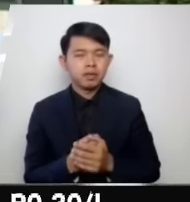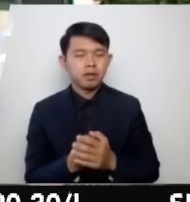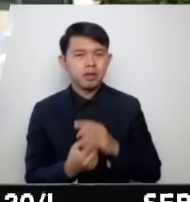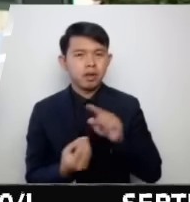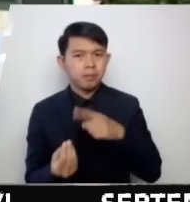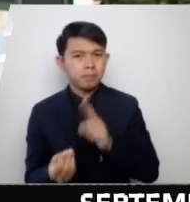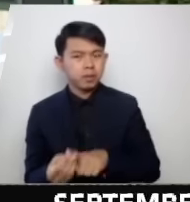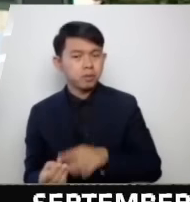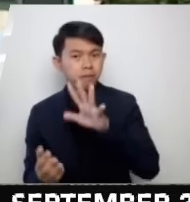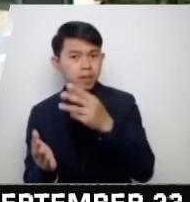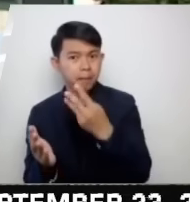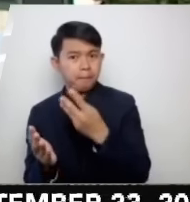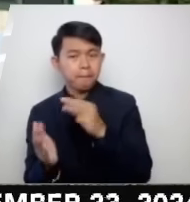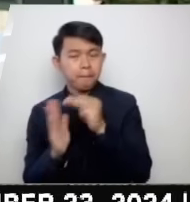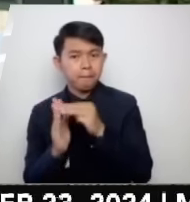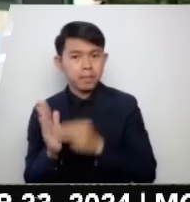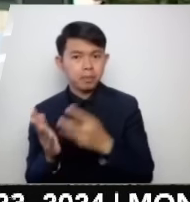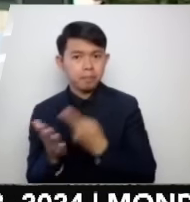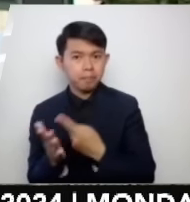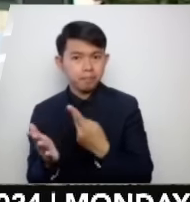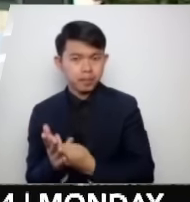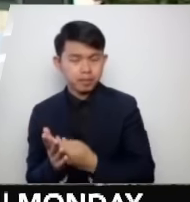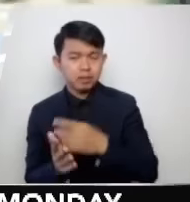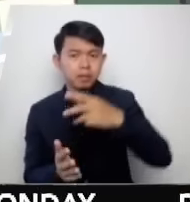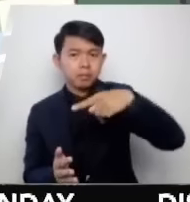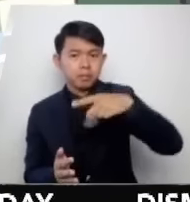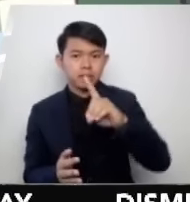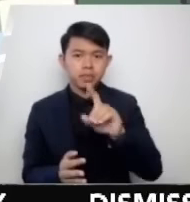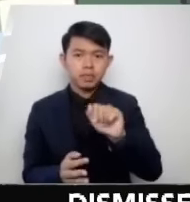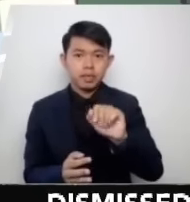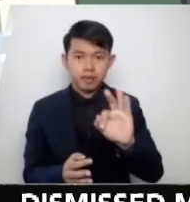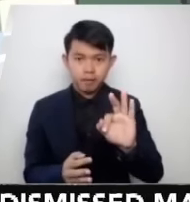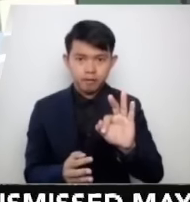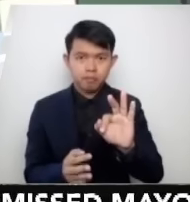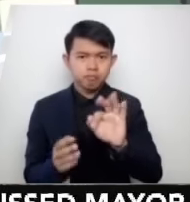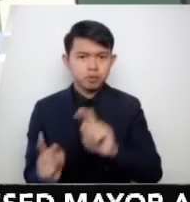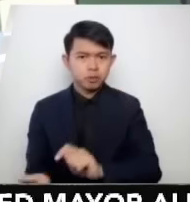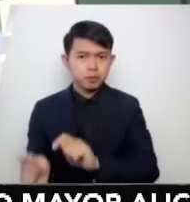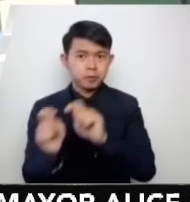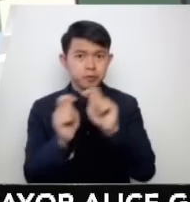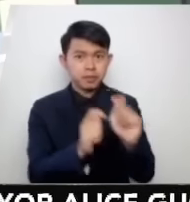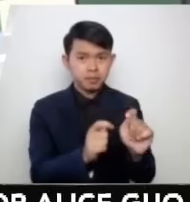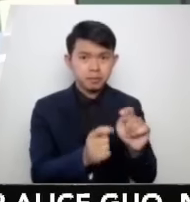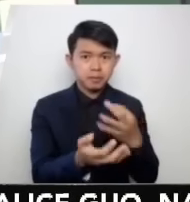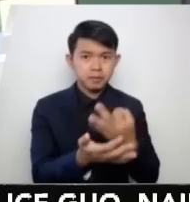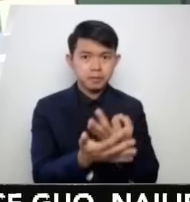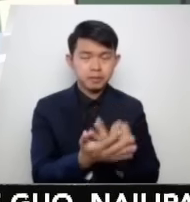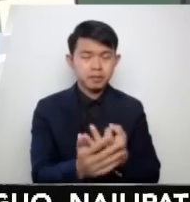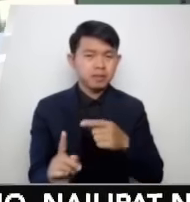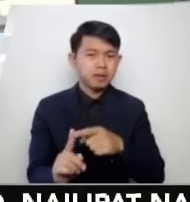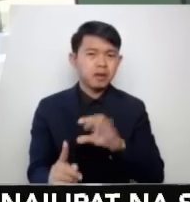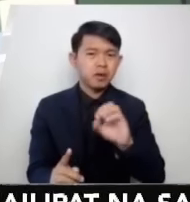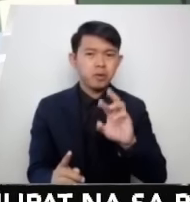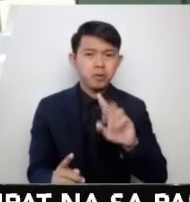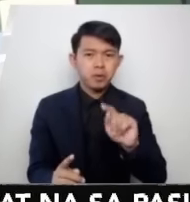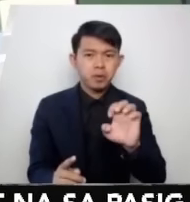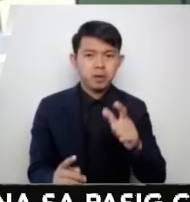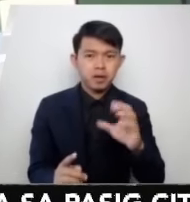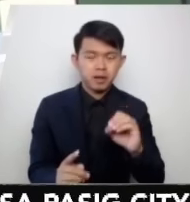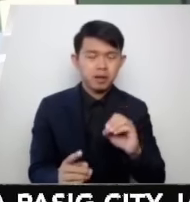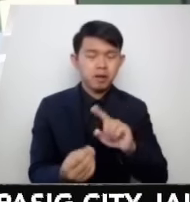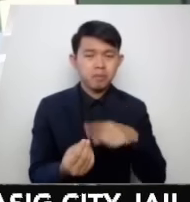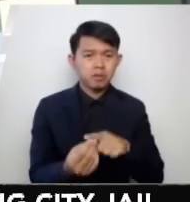pisong PDAF ni dating La Union 1st District Representative Victor Francisco Ortega sa NGO umano ni Napoles sa